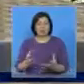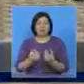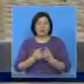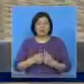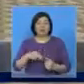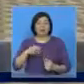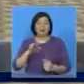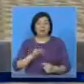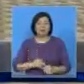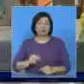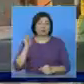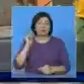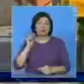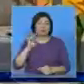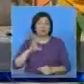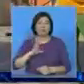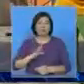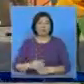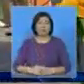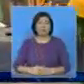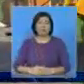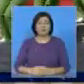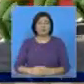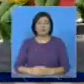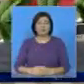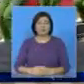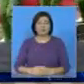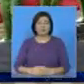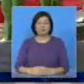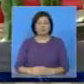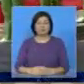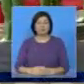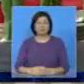психологтардан сабақ алады. Гүлсезім Әбдіжәлел, Аманжол Айтмағанбетов, Ақтөбе телеарнасы.